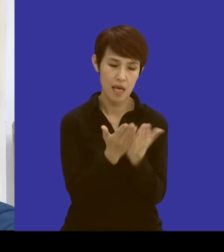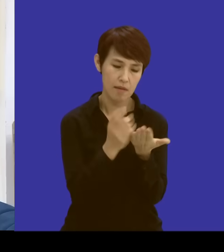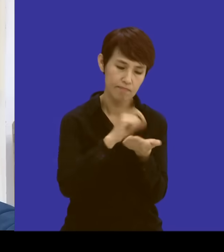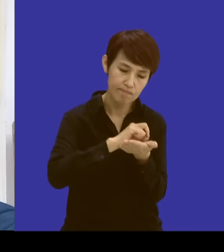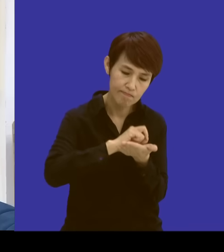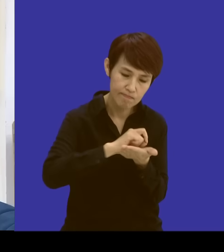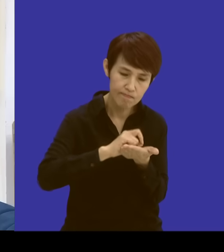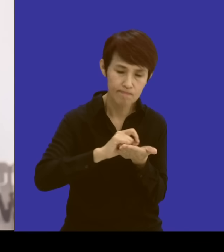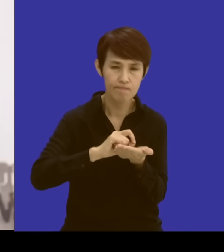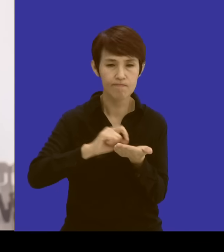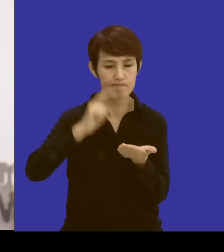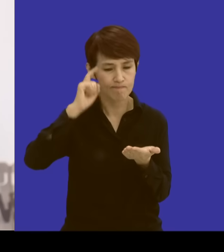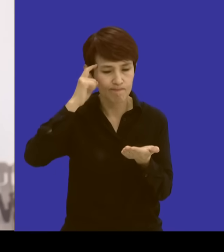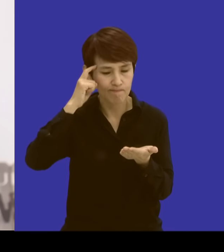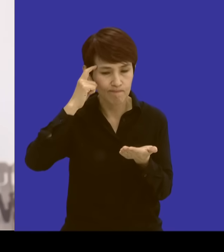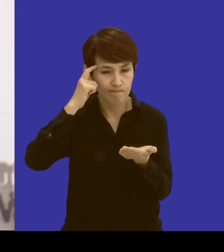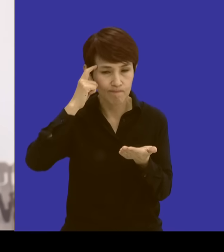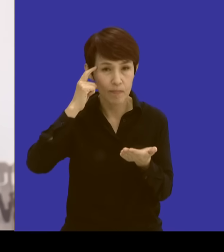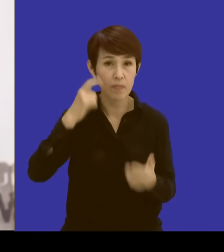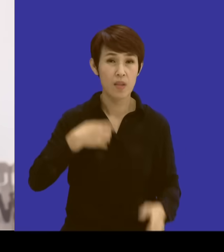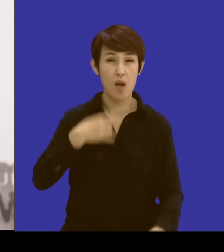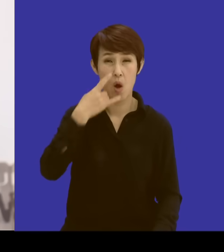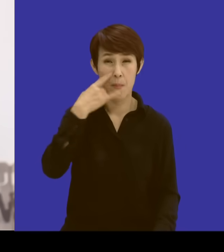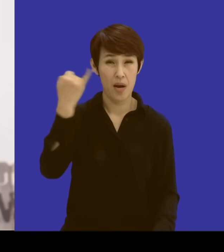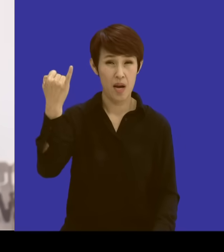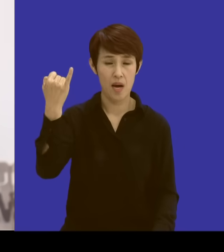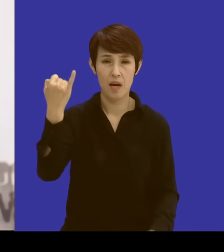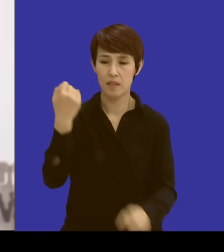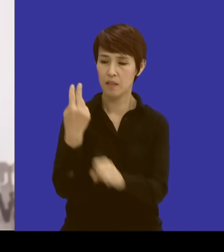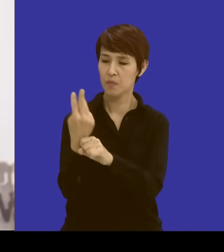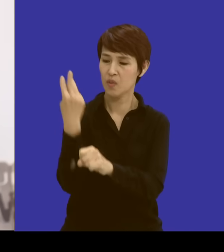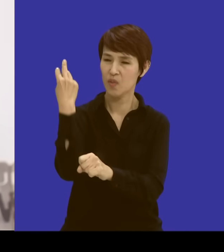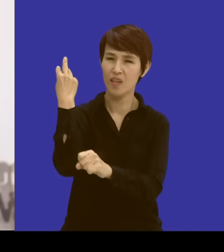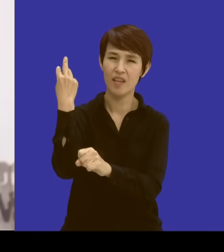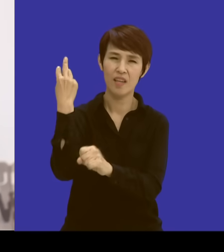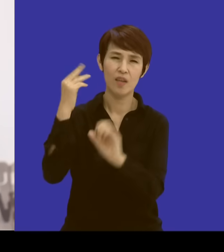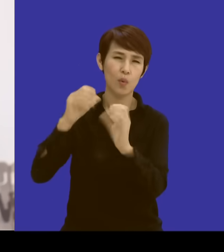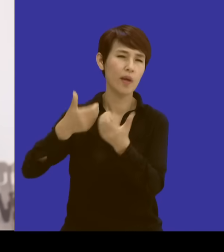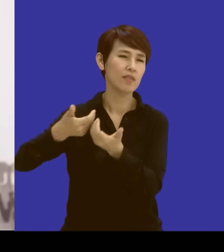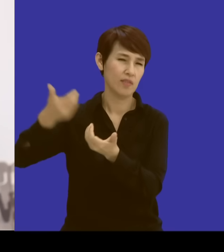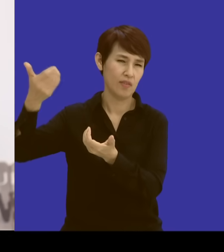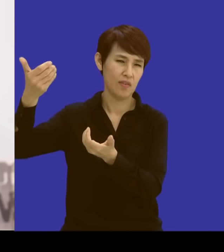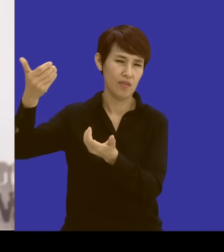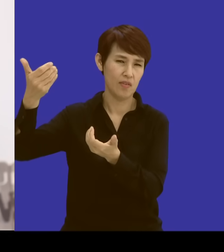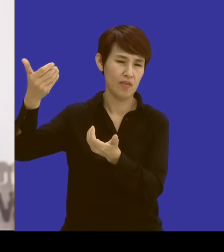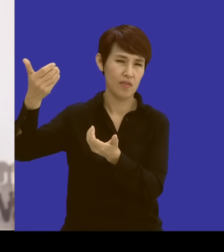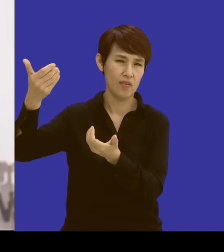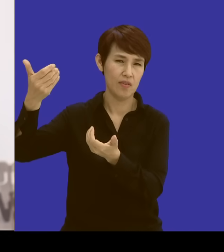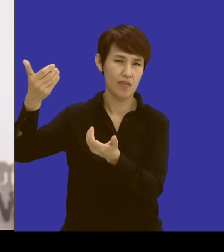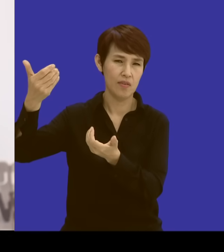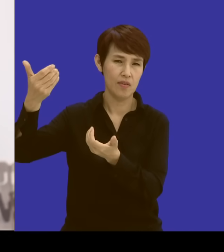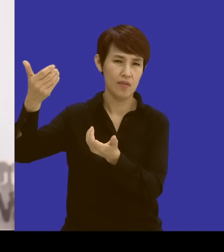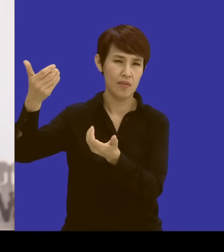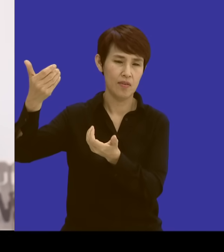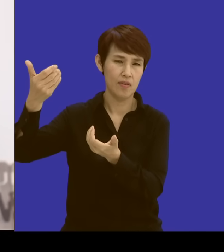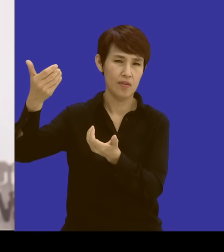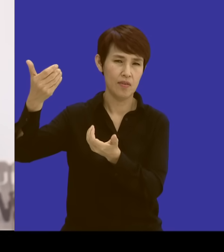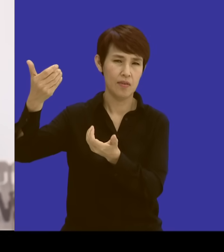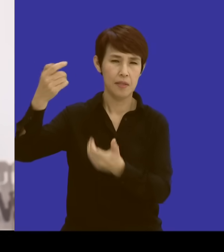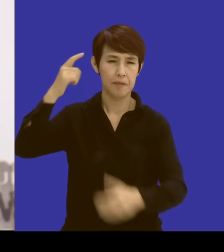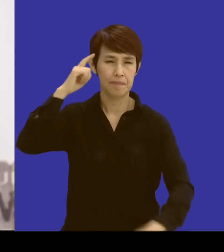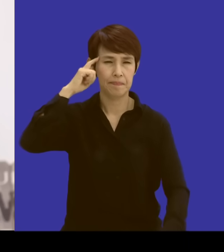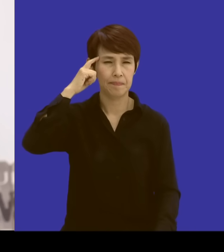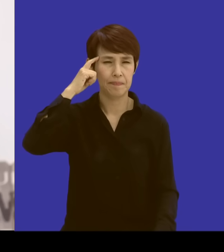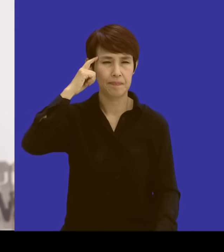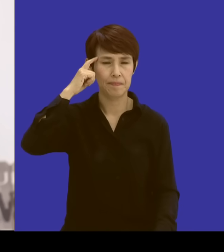이후에 저를 돌아보면서 어머니가 3년 전에 돌아가셨어요. 근데 제가 그런 여정을 지나오면서